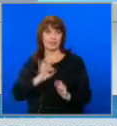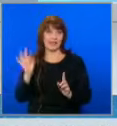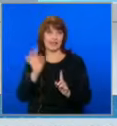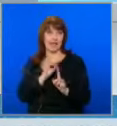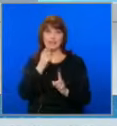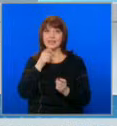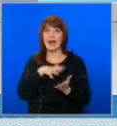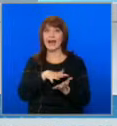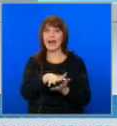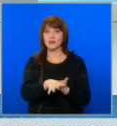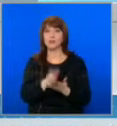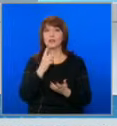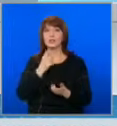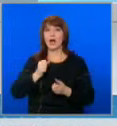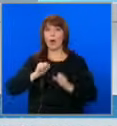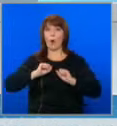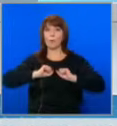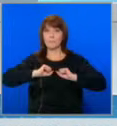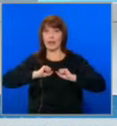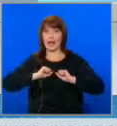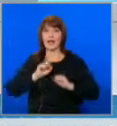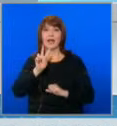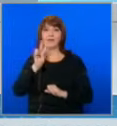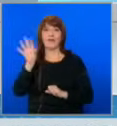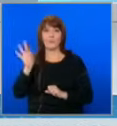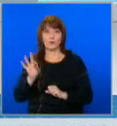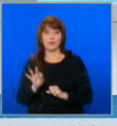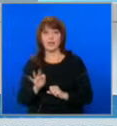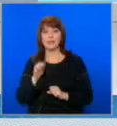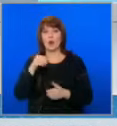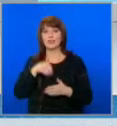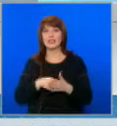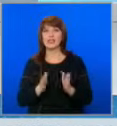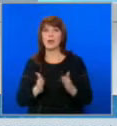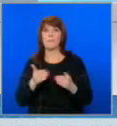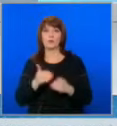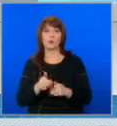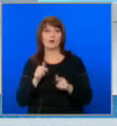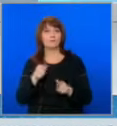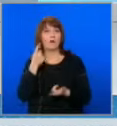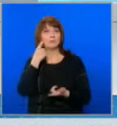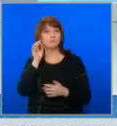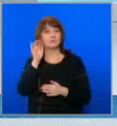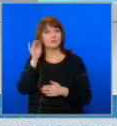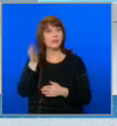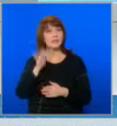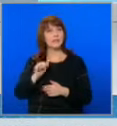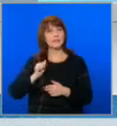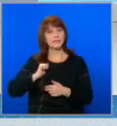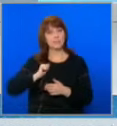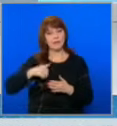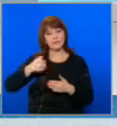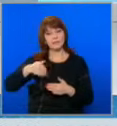целта за разходи и за отбрана в размер на 2% от брутния вътрешен продукт тази тенденция ще се запази в